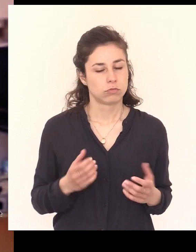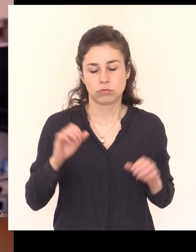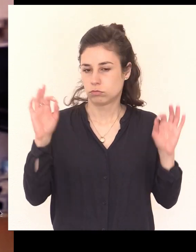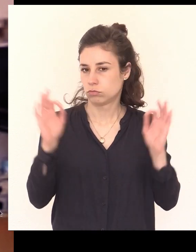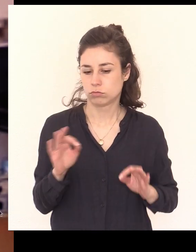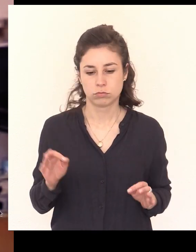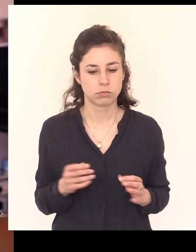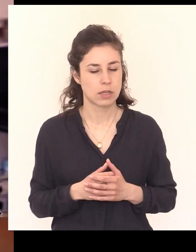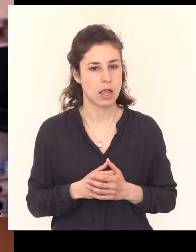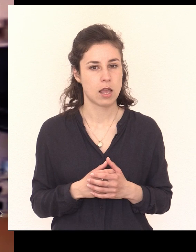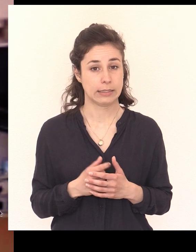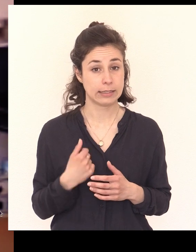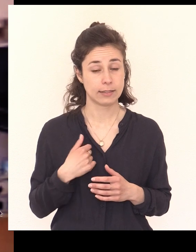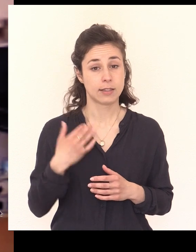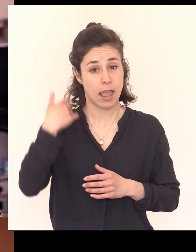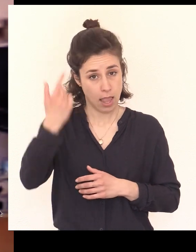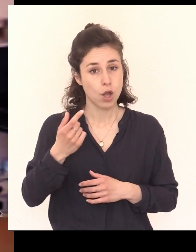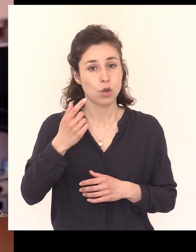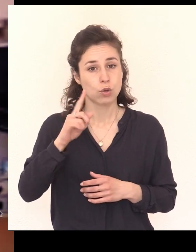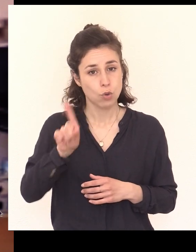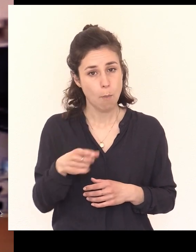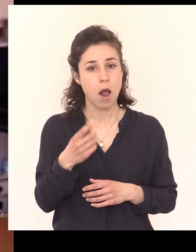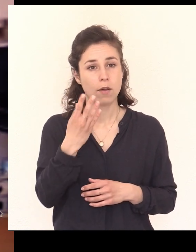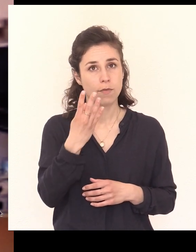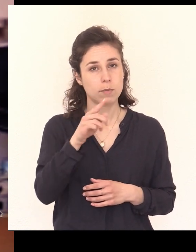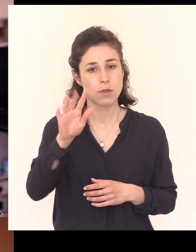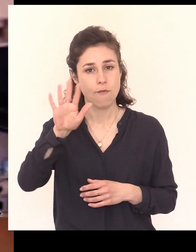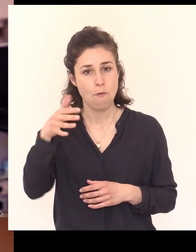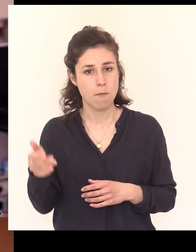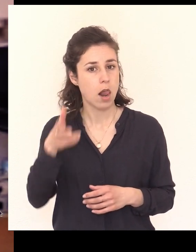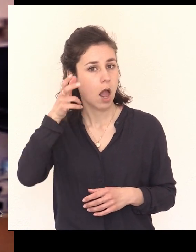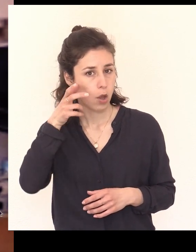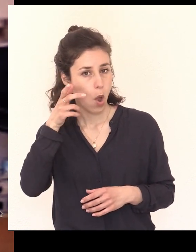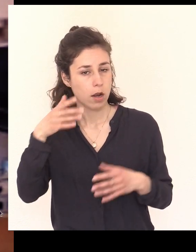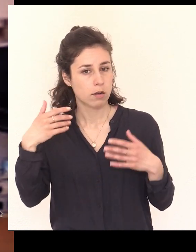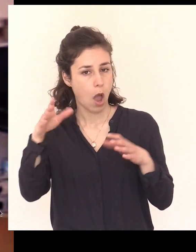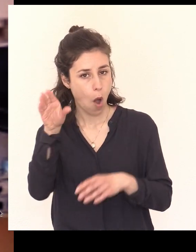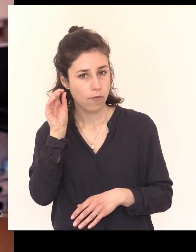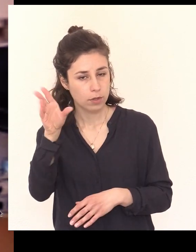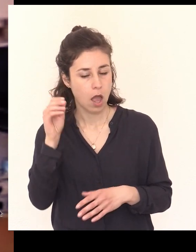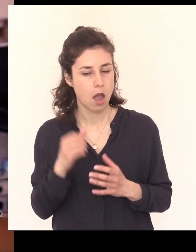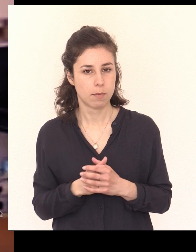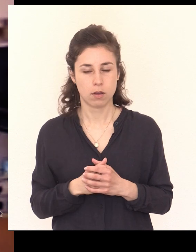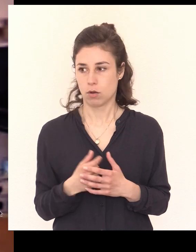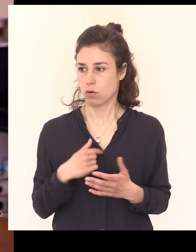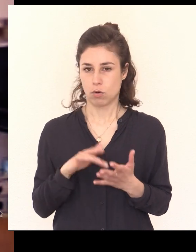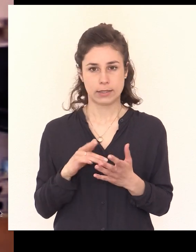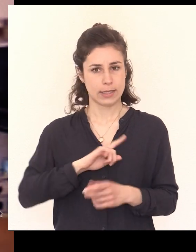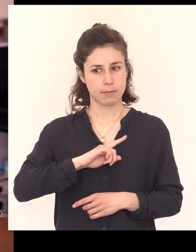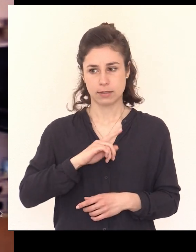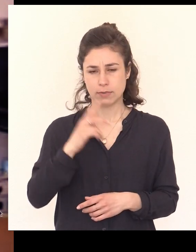also ich habe es mir selber 4-5 Mal angehört, weil ich das